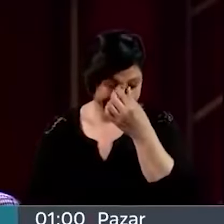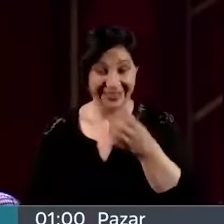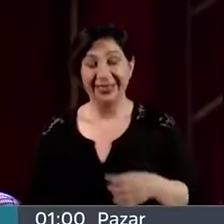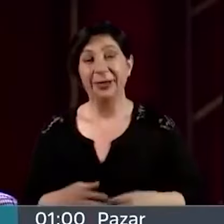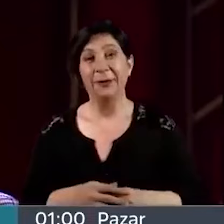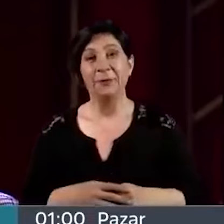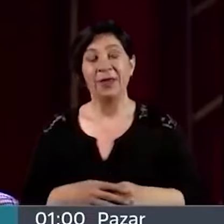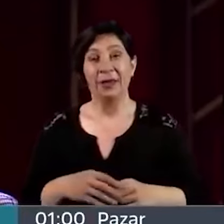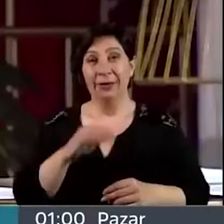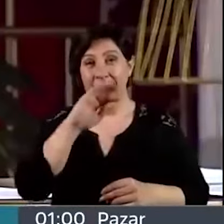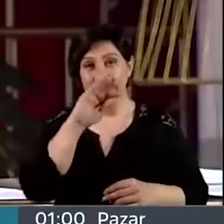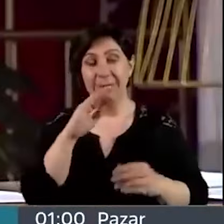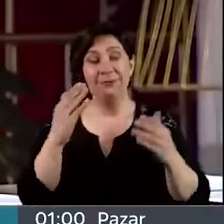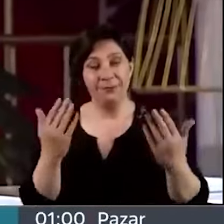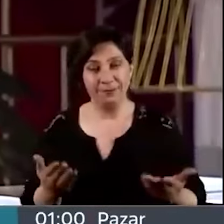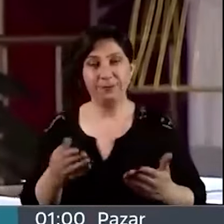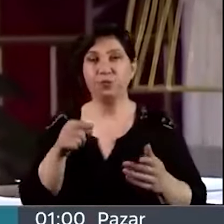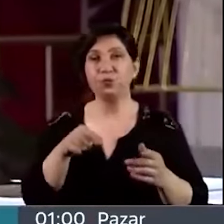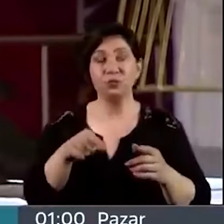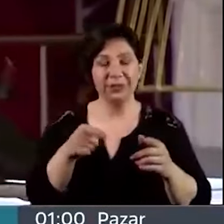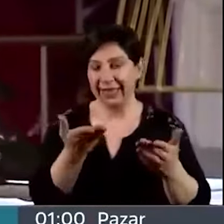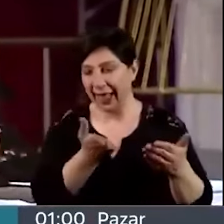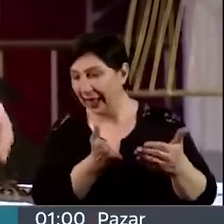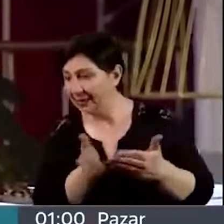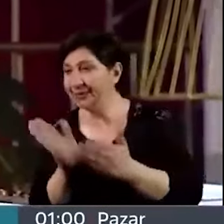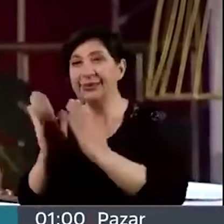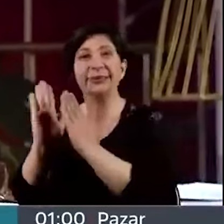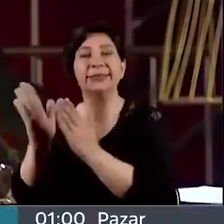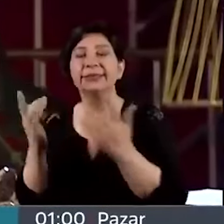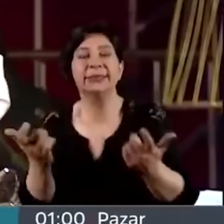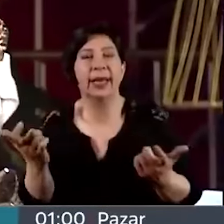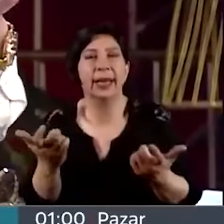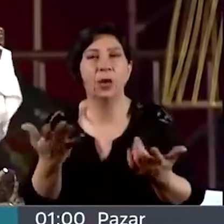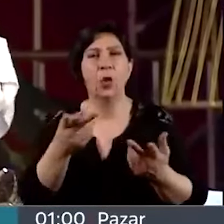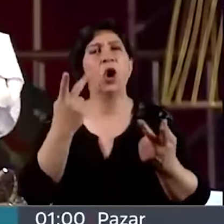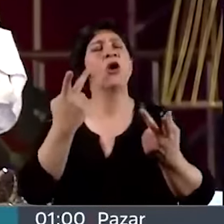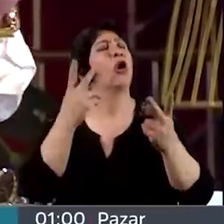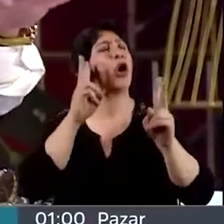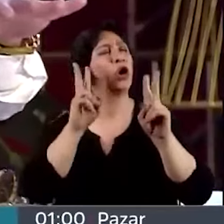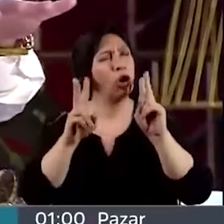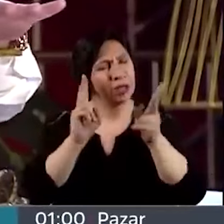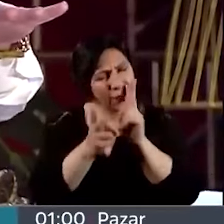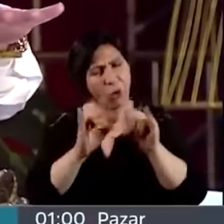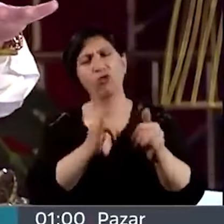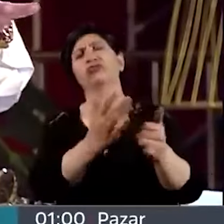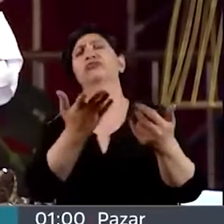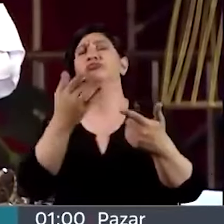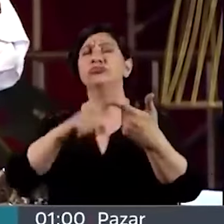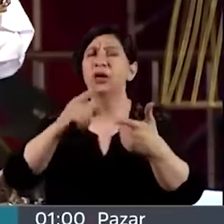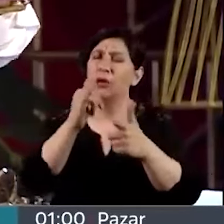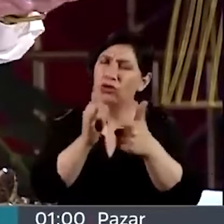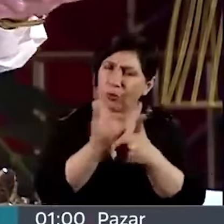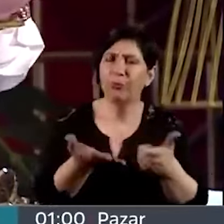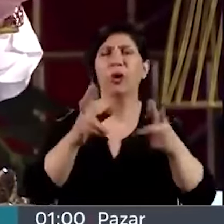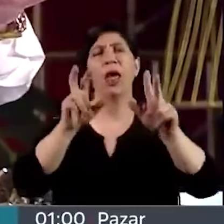Anlatsana. Peki buradan nereye doğru gidebilirsin? Yani mesela bu gösterilerin hakikaten